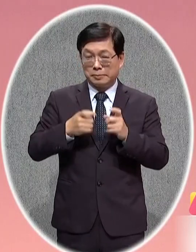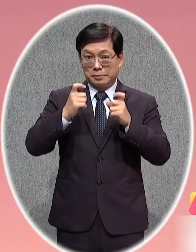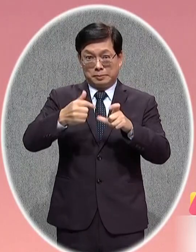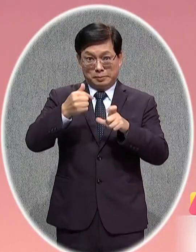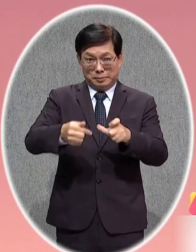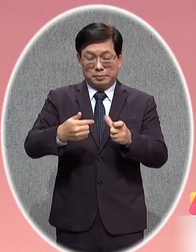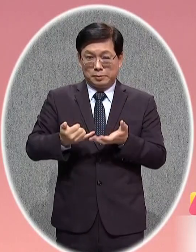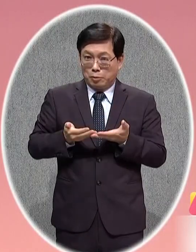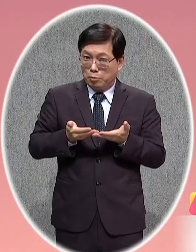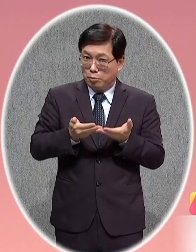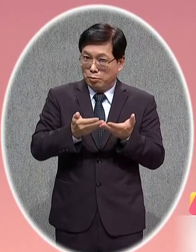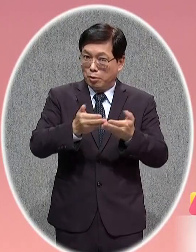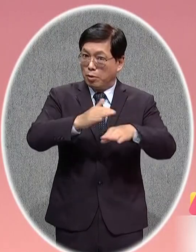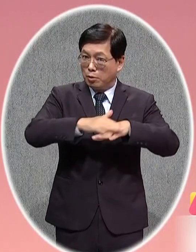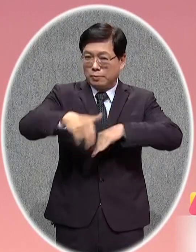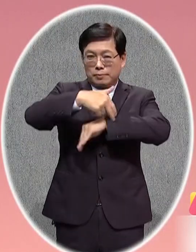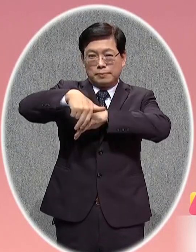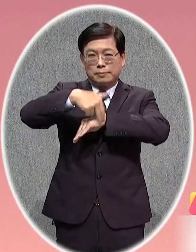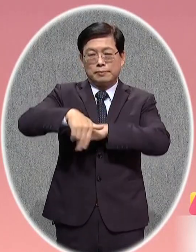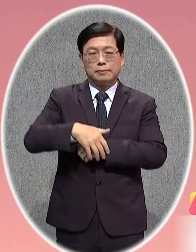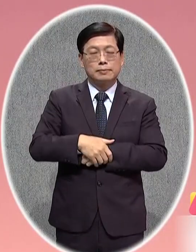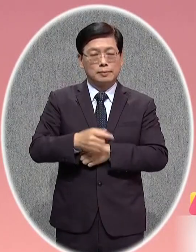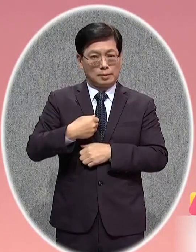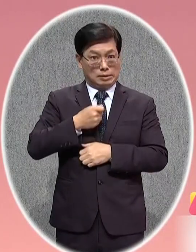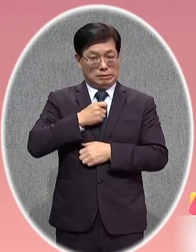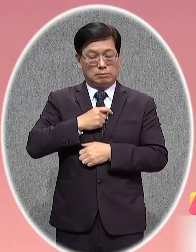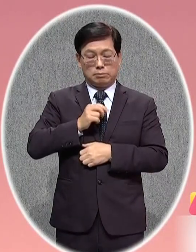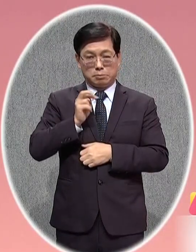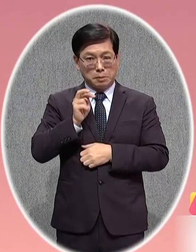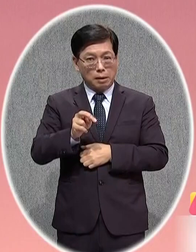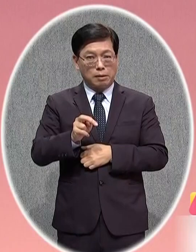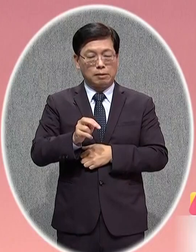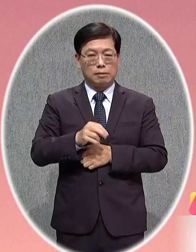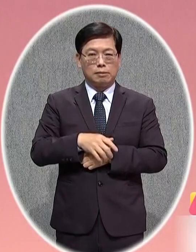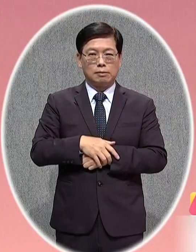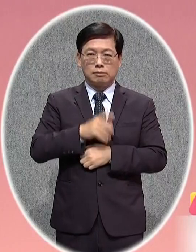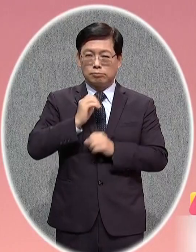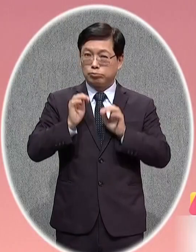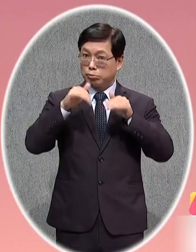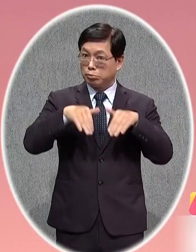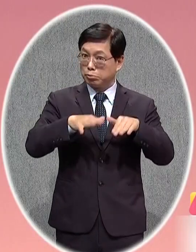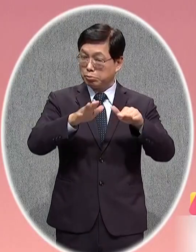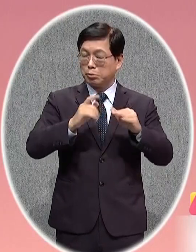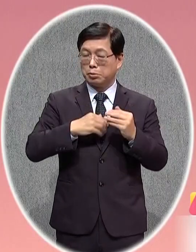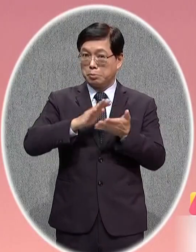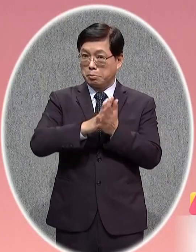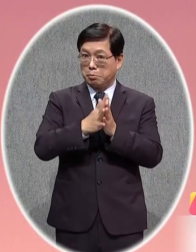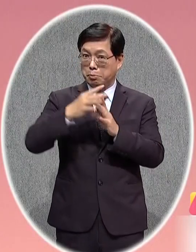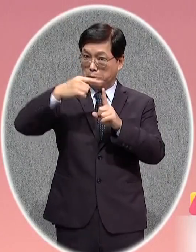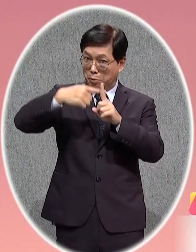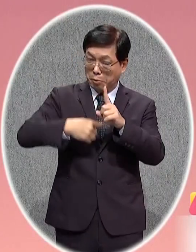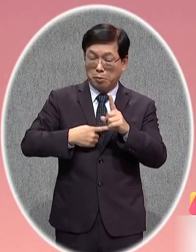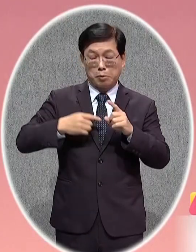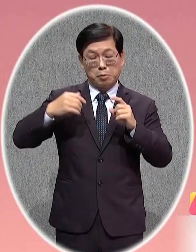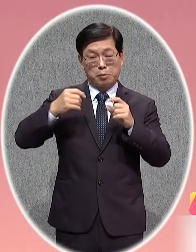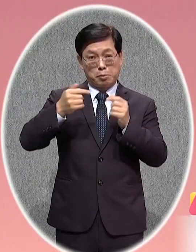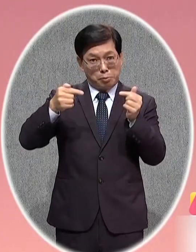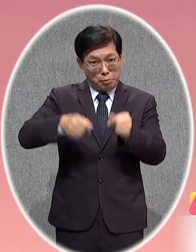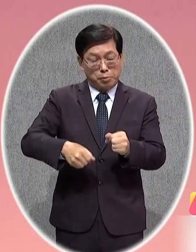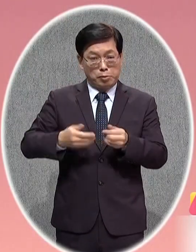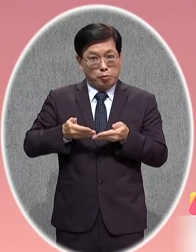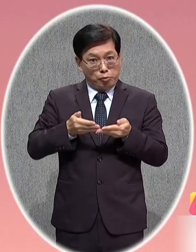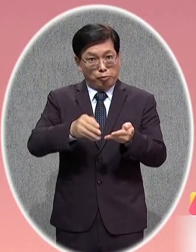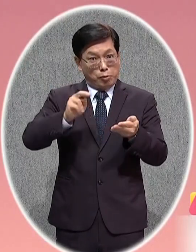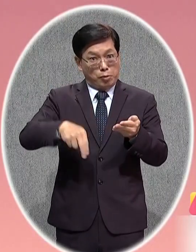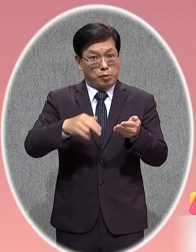区行船安全的设计，所以它是要来看到说，哎，这个浪有没有变比较小，船可不可以进来。不论